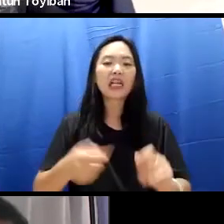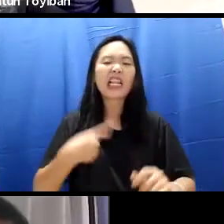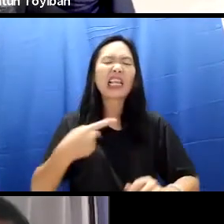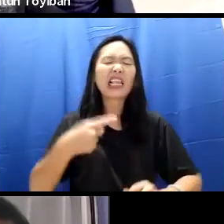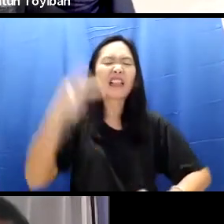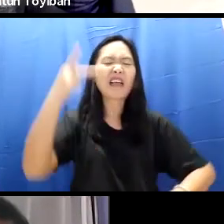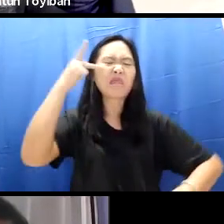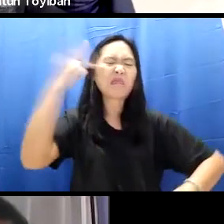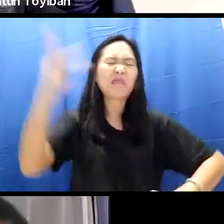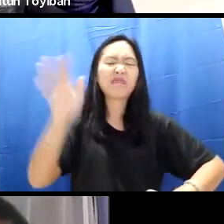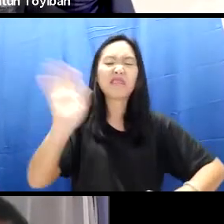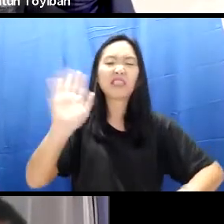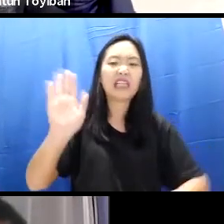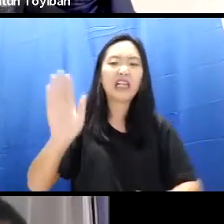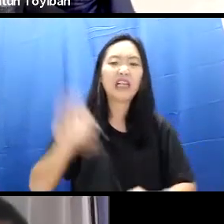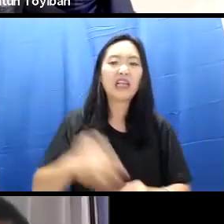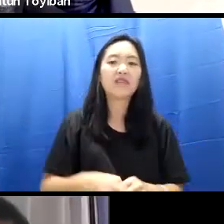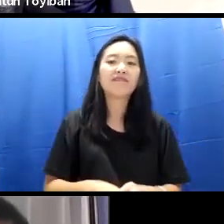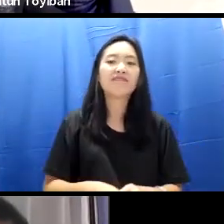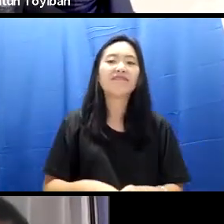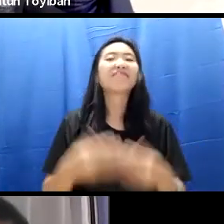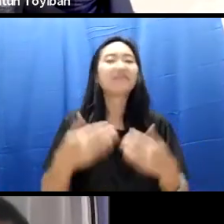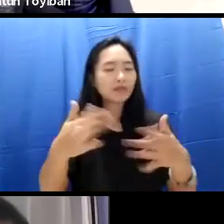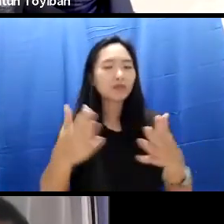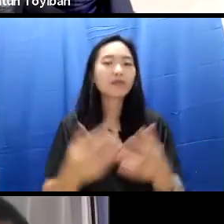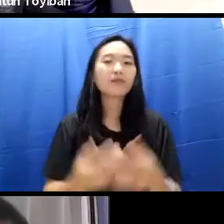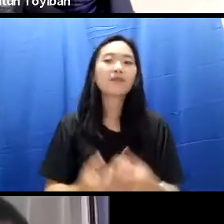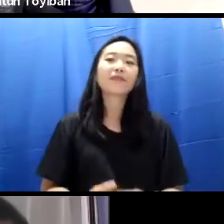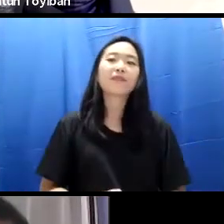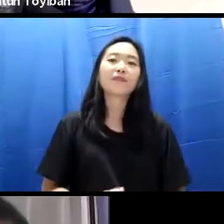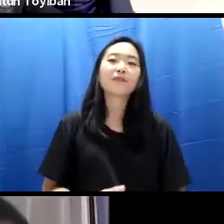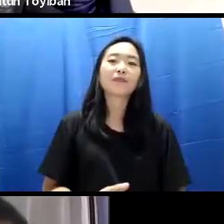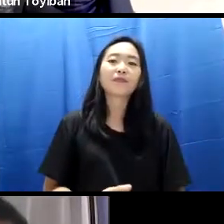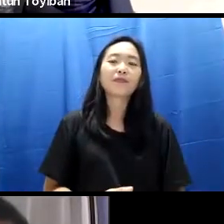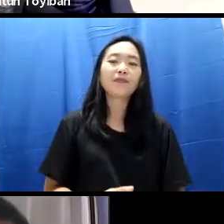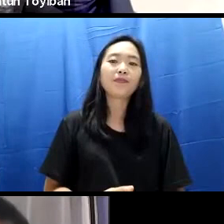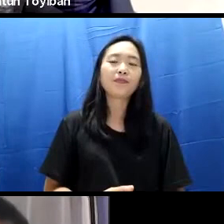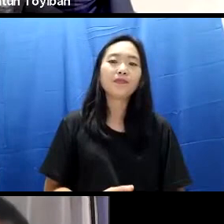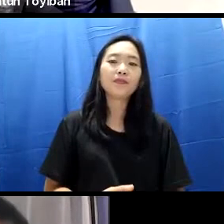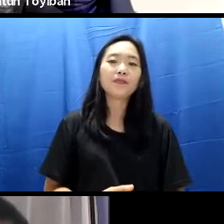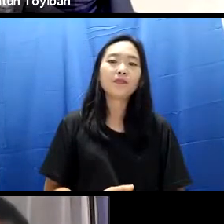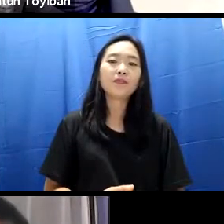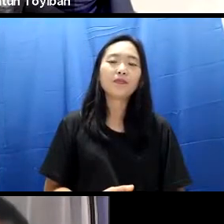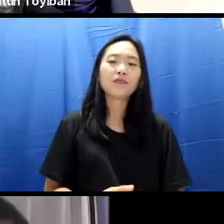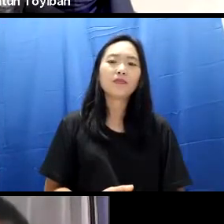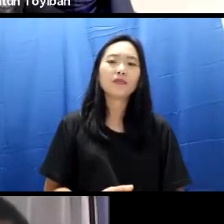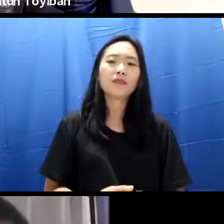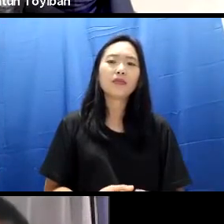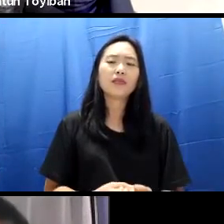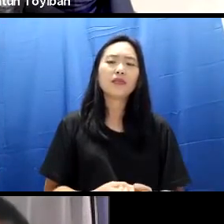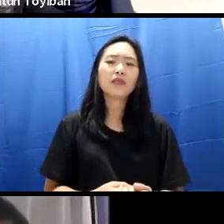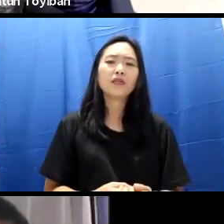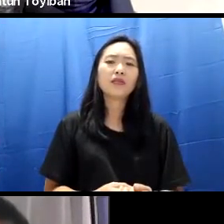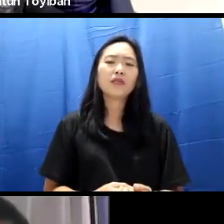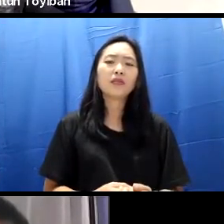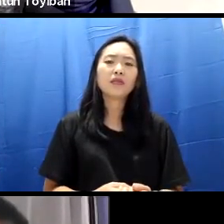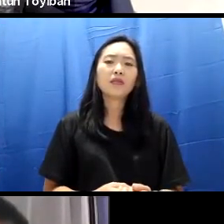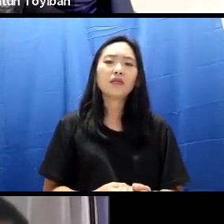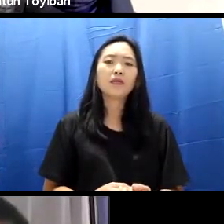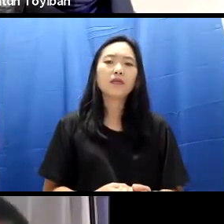selama ini. Itu sih Mbak Renvi. Ya, jadi tapi kalau dari paparan Mbak Diana